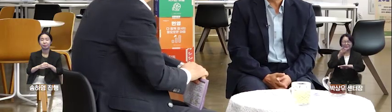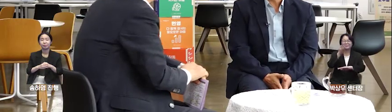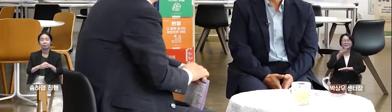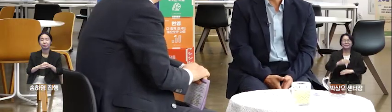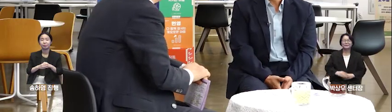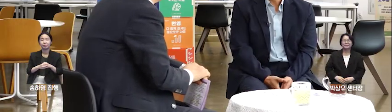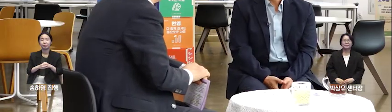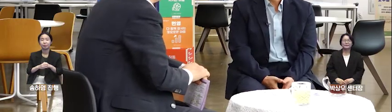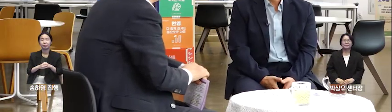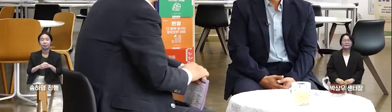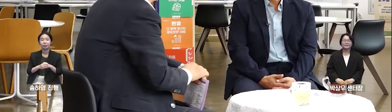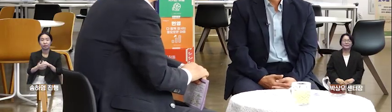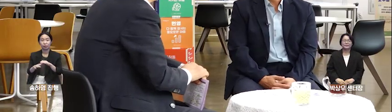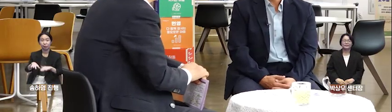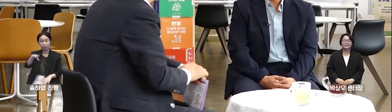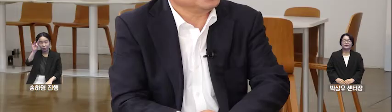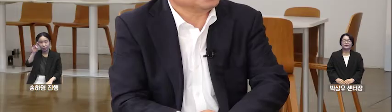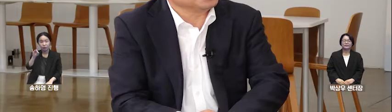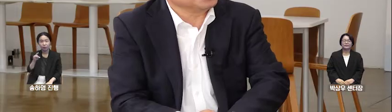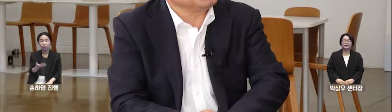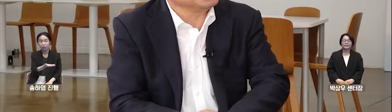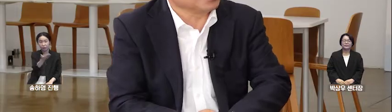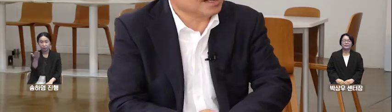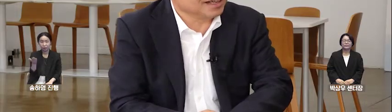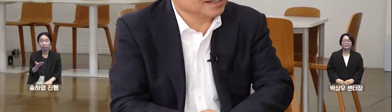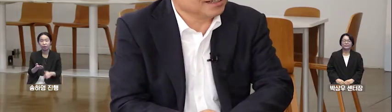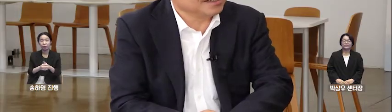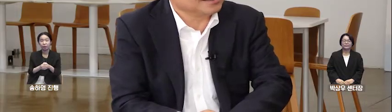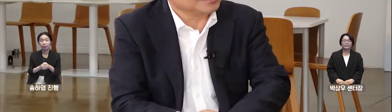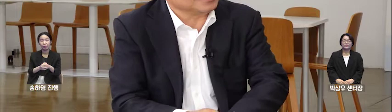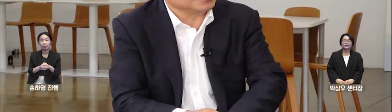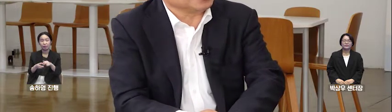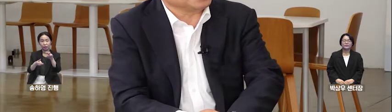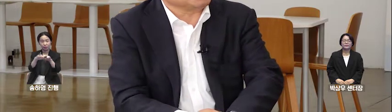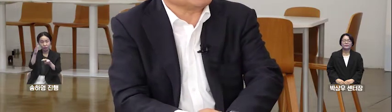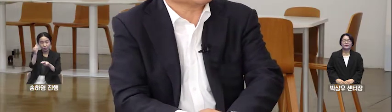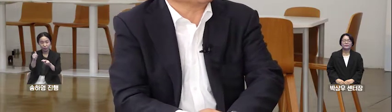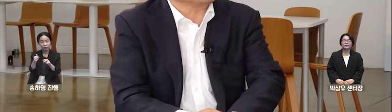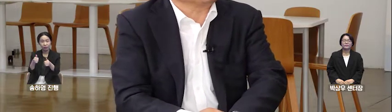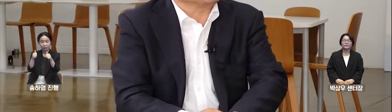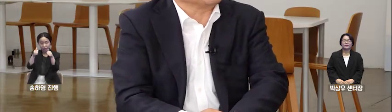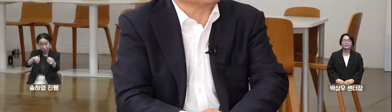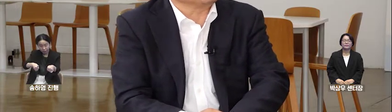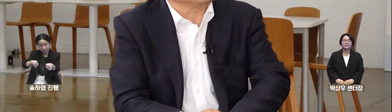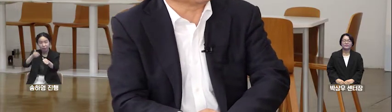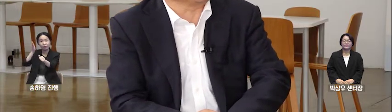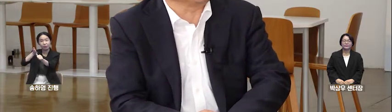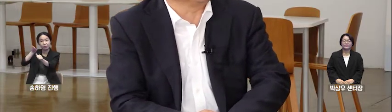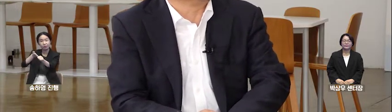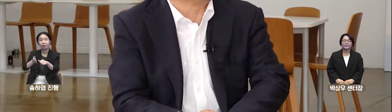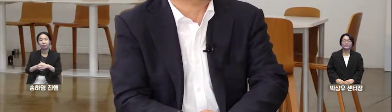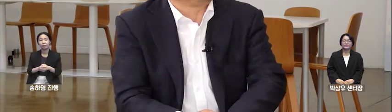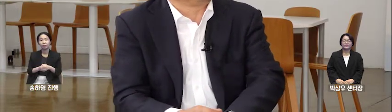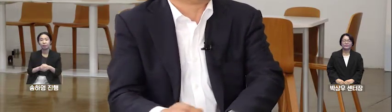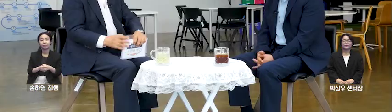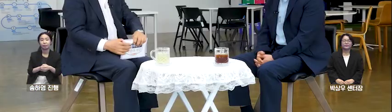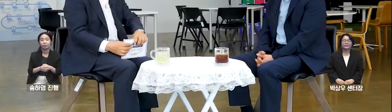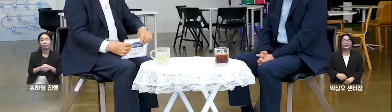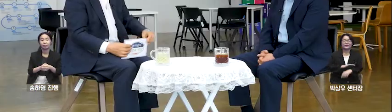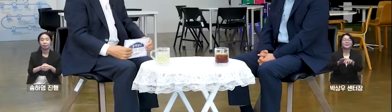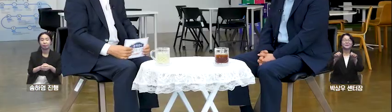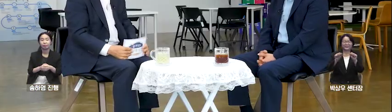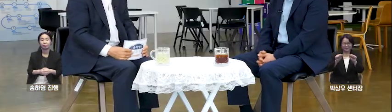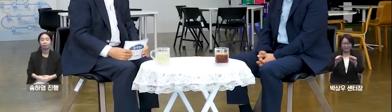고맙습니다. 우리 대담에 앞서서요, 시청자 여러분들께 센터장님 인사 말씀부터 해주시면 좋겠네요.